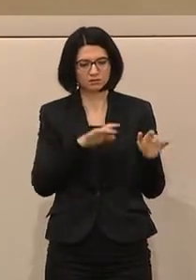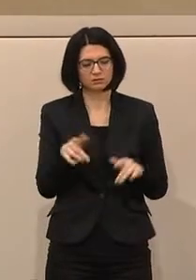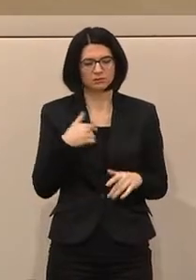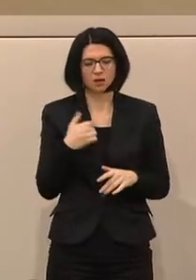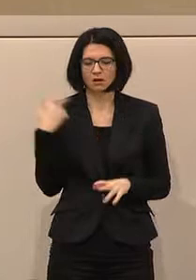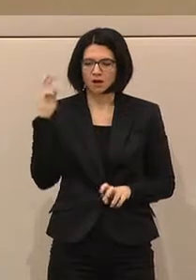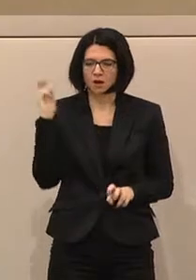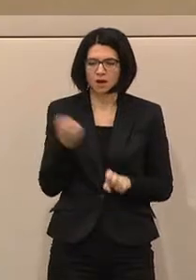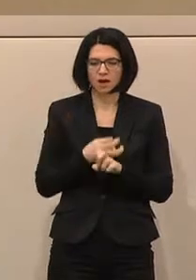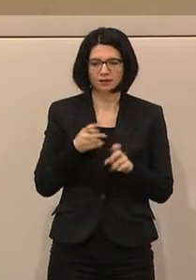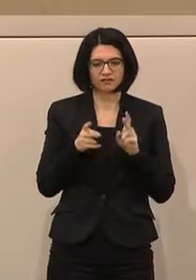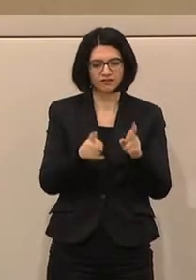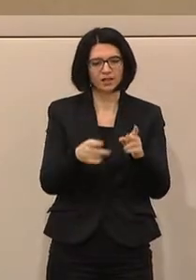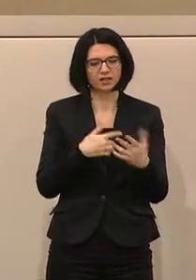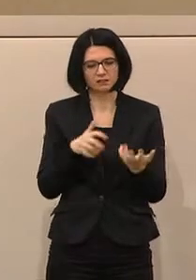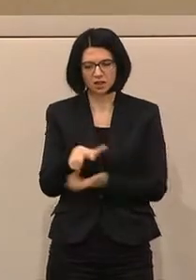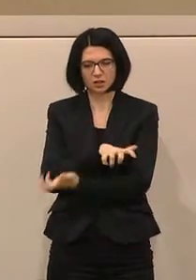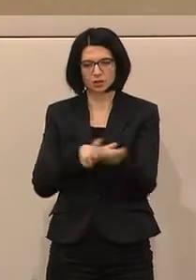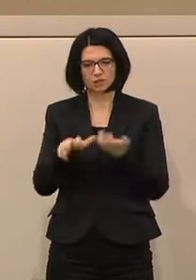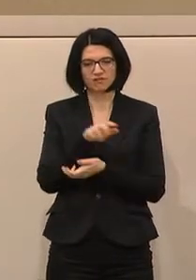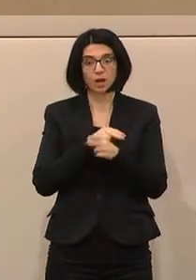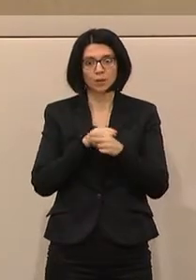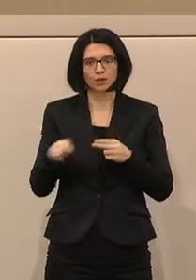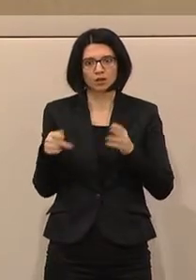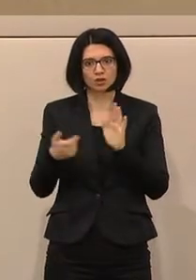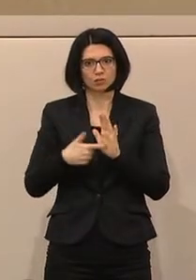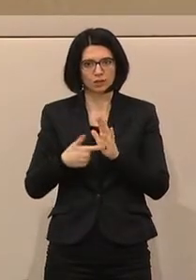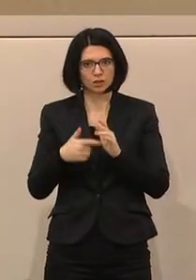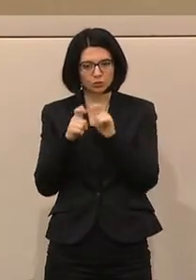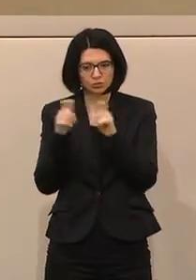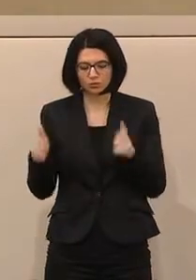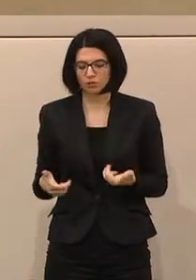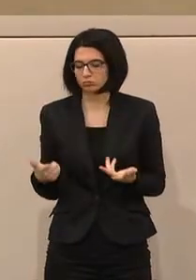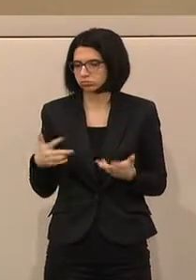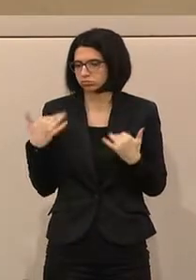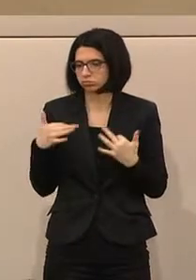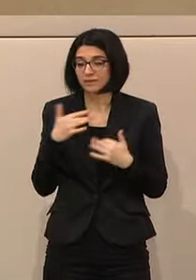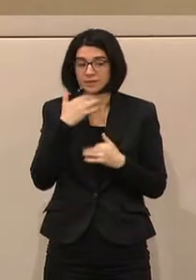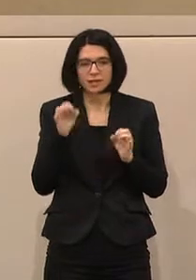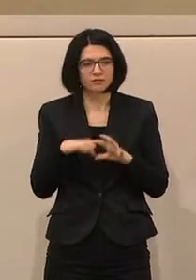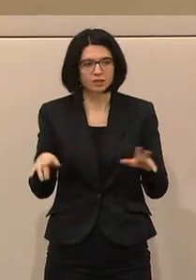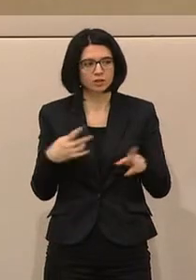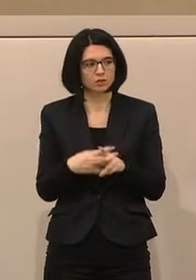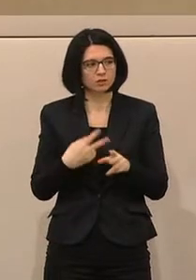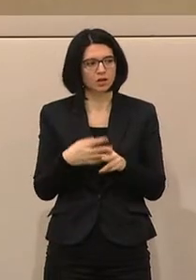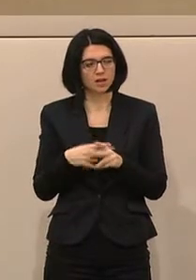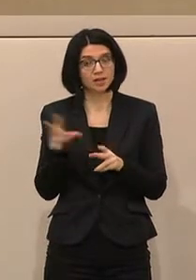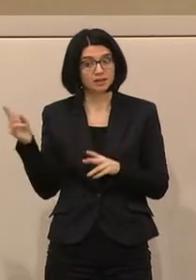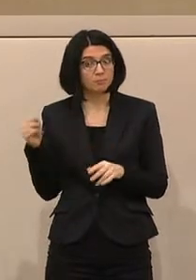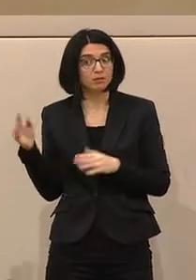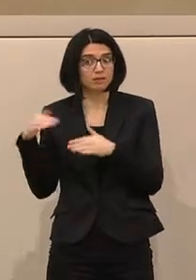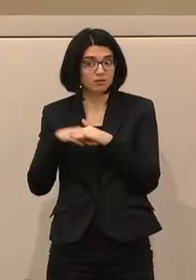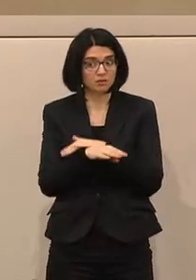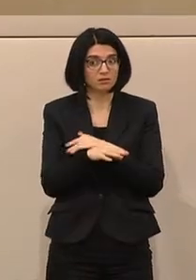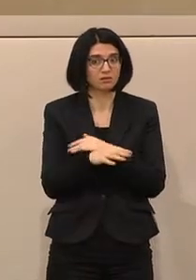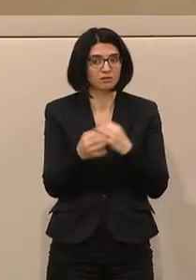Weg hinter sich, teils unter katastrophalen hygienischen Bedingungen. Viele haben Infektionskrankheiten im Gepäck, die sich